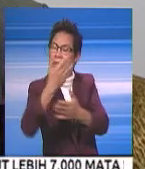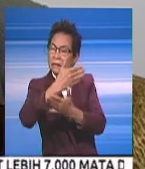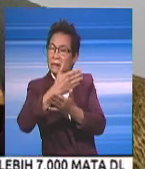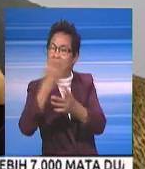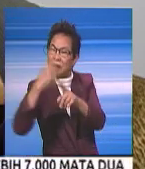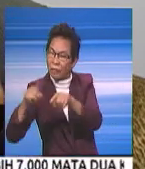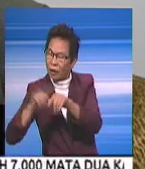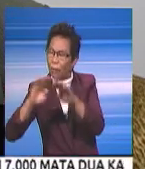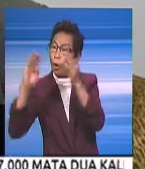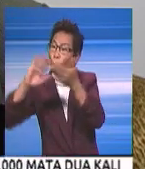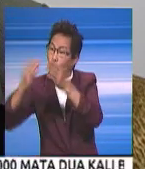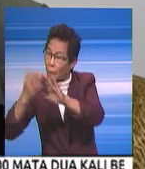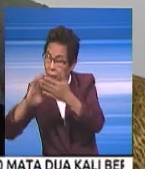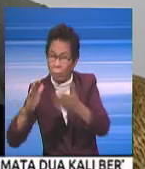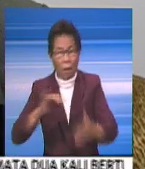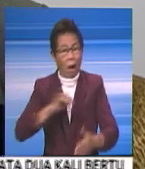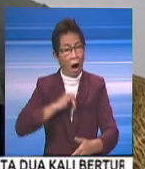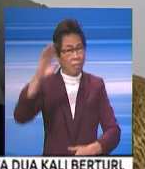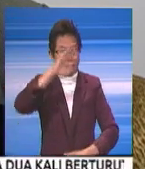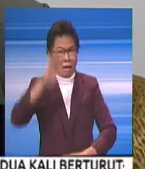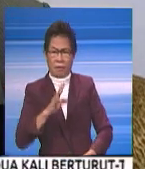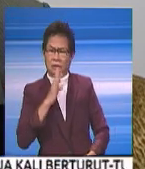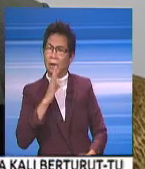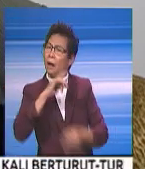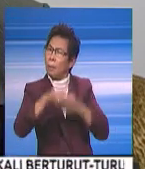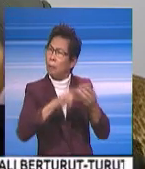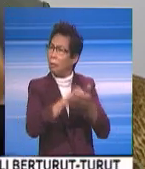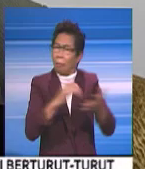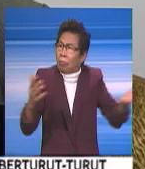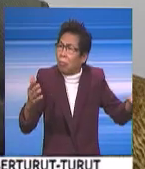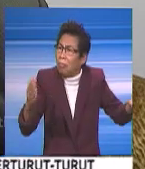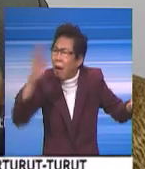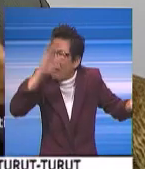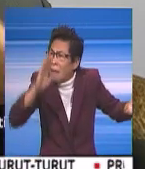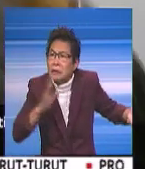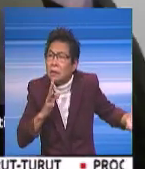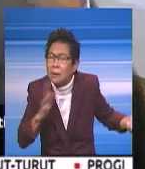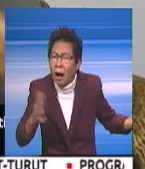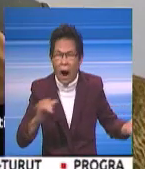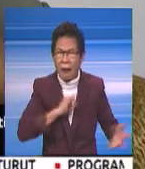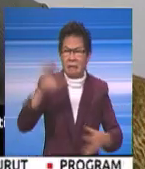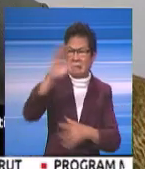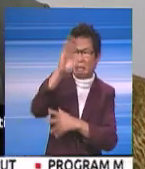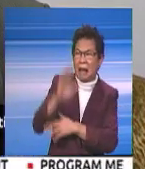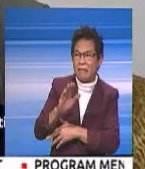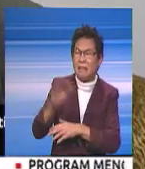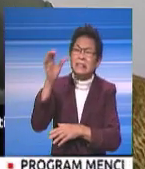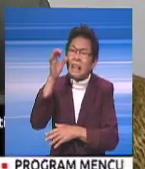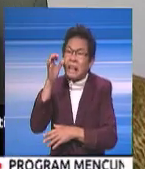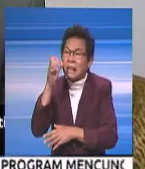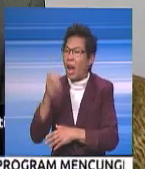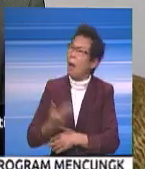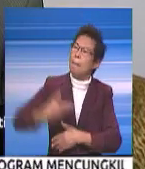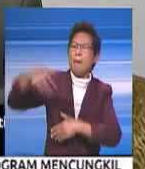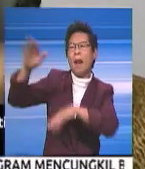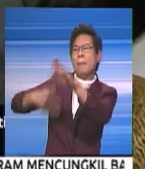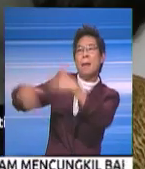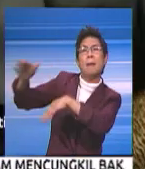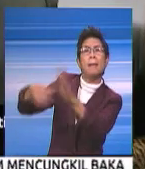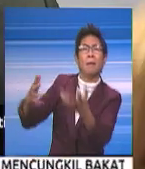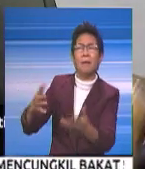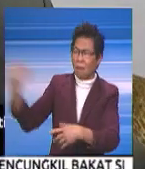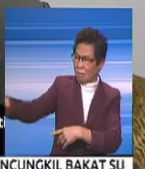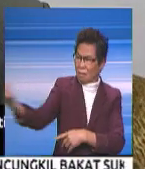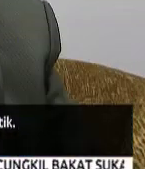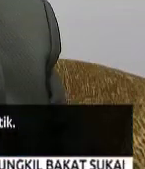this country. I have never said that kind of thing. I have never asked the Chinese to go back. But he comes here and tells somebody, tell